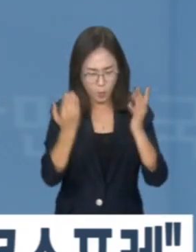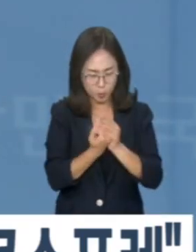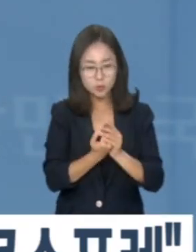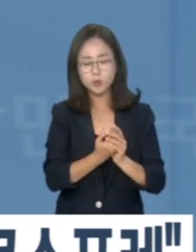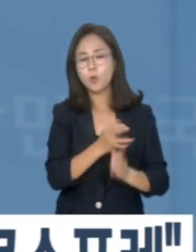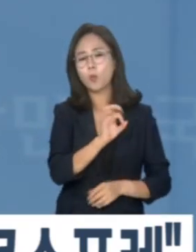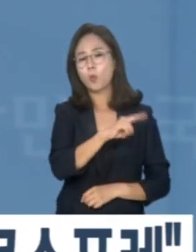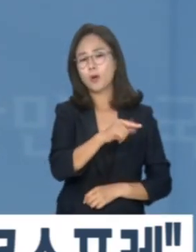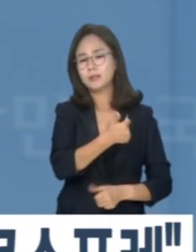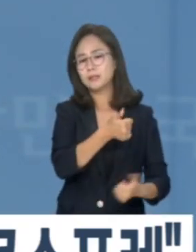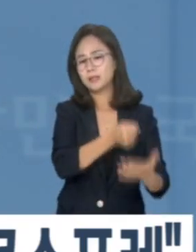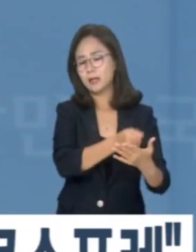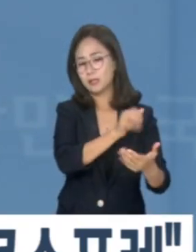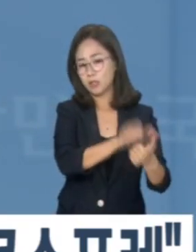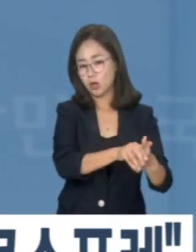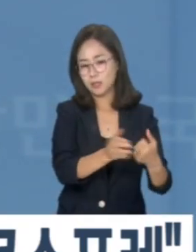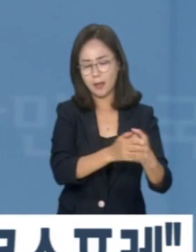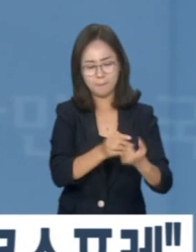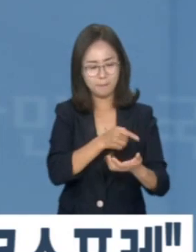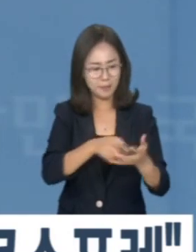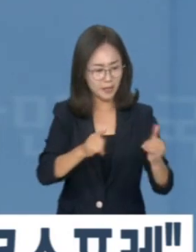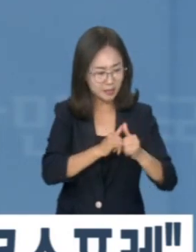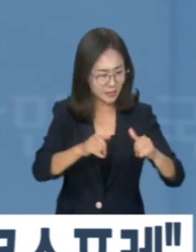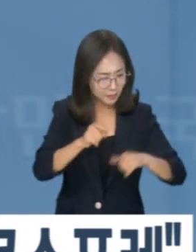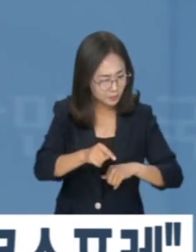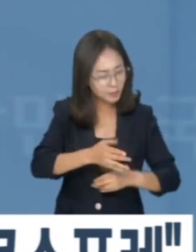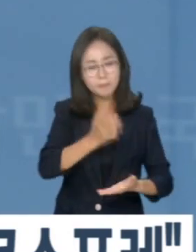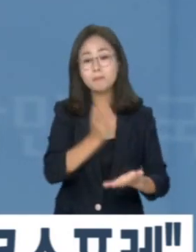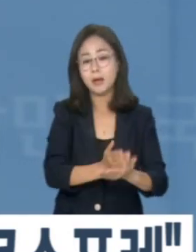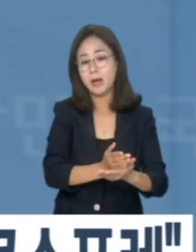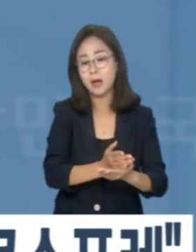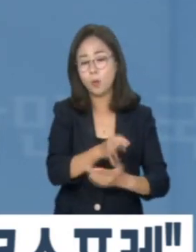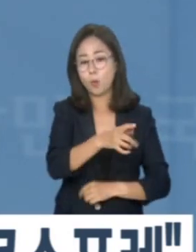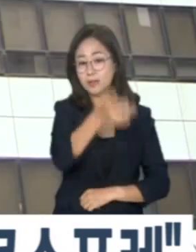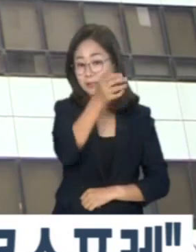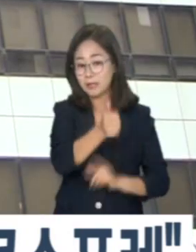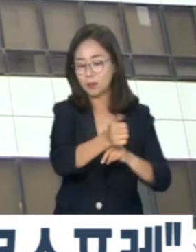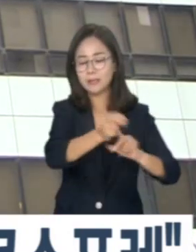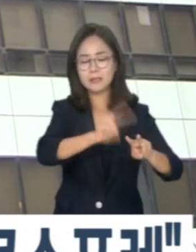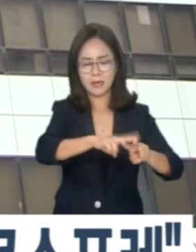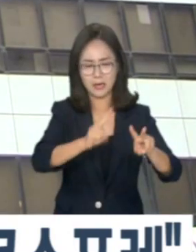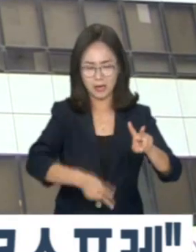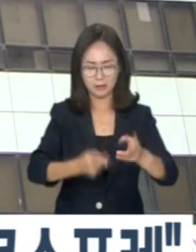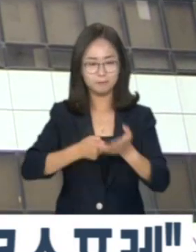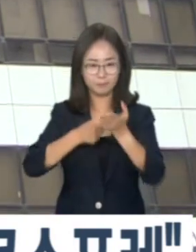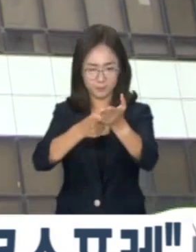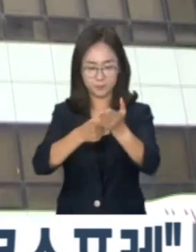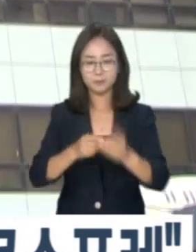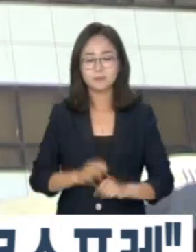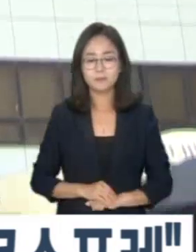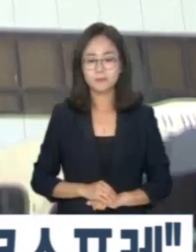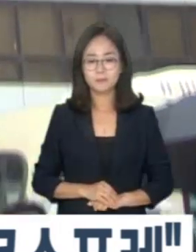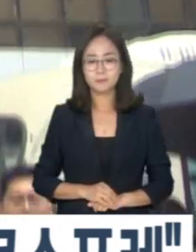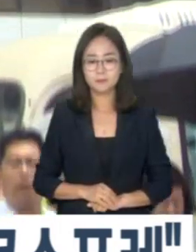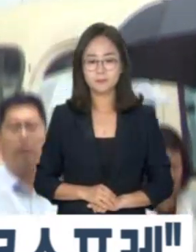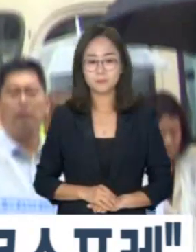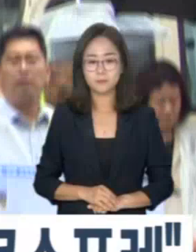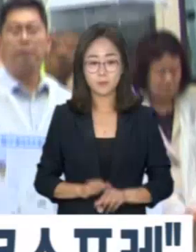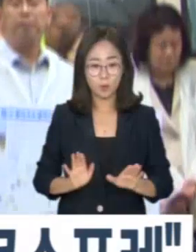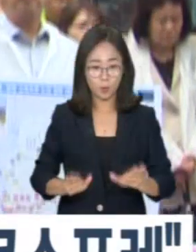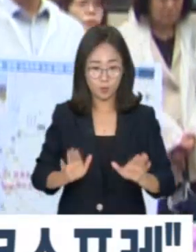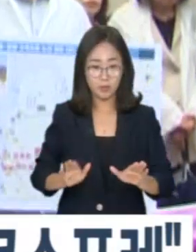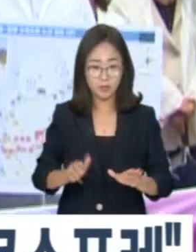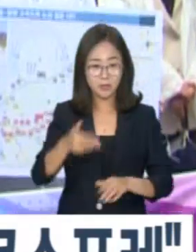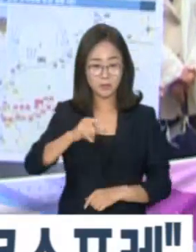원희룡 장관의 결정이니 피해자 코스프레를 멈추라면서 원 장관의 사임을 정부에 촉구했습니다 한편 오늘